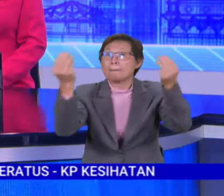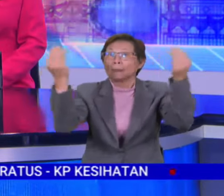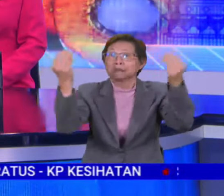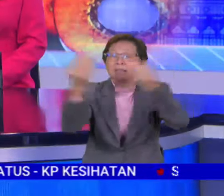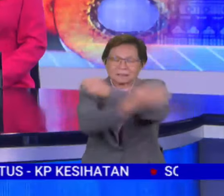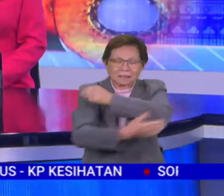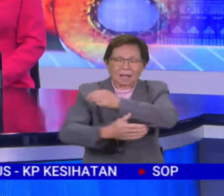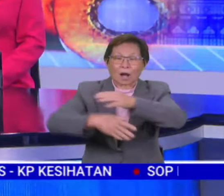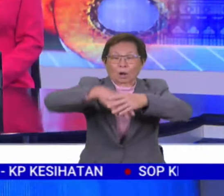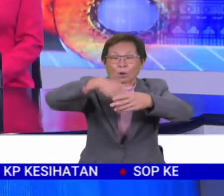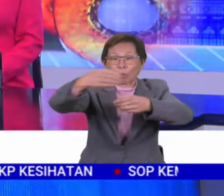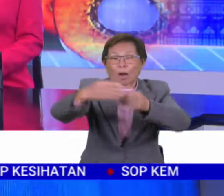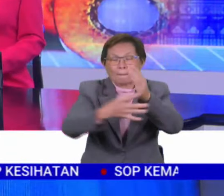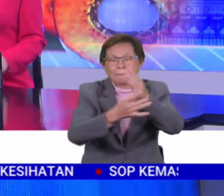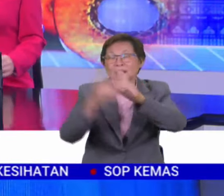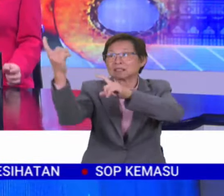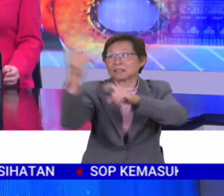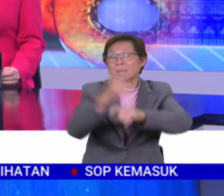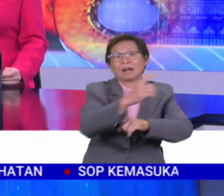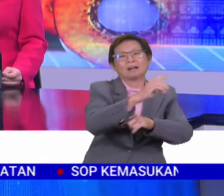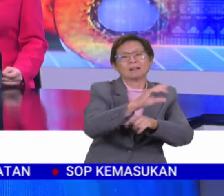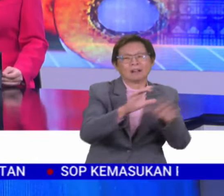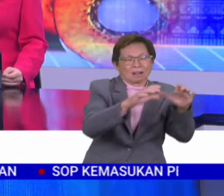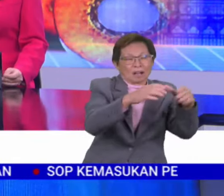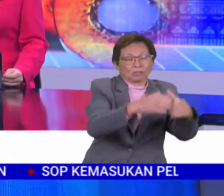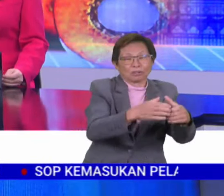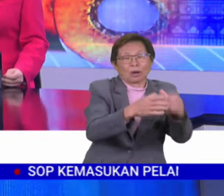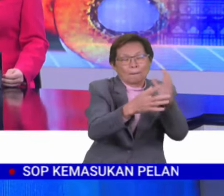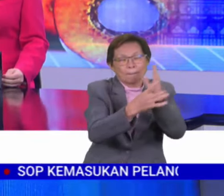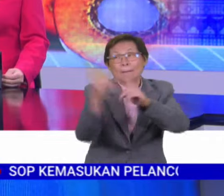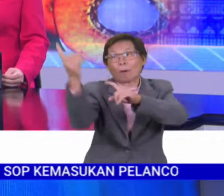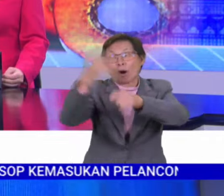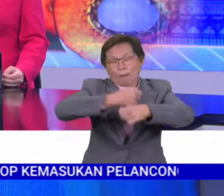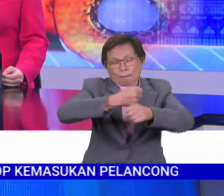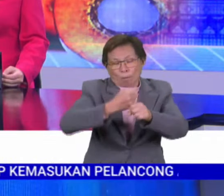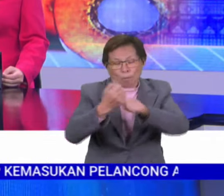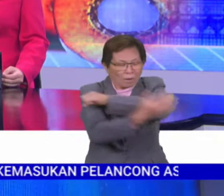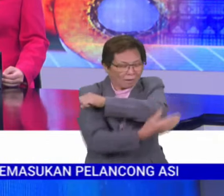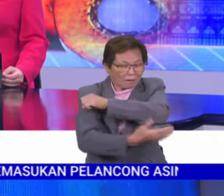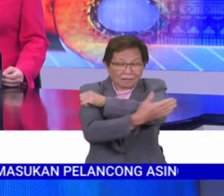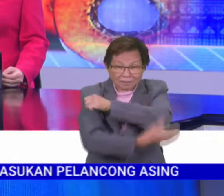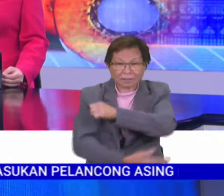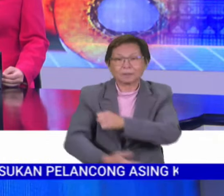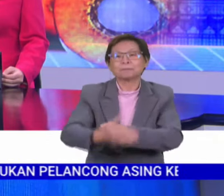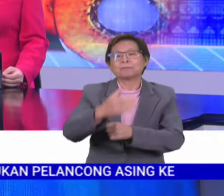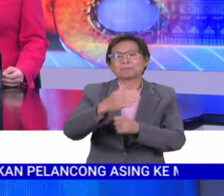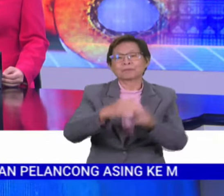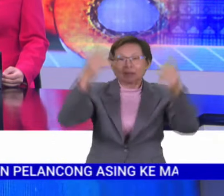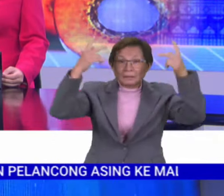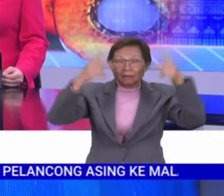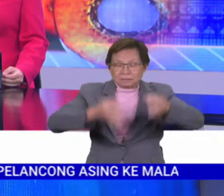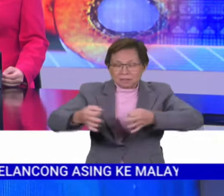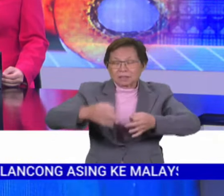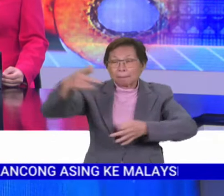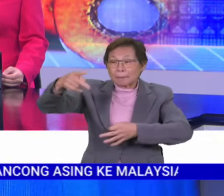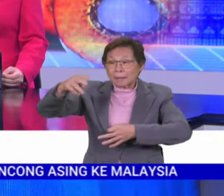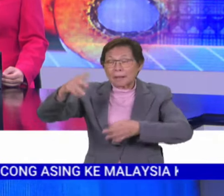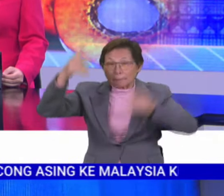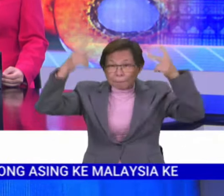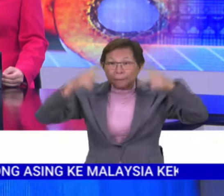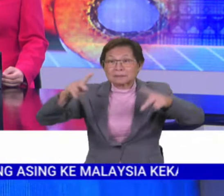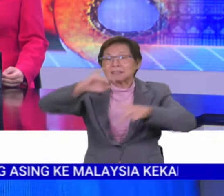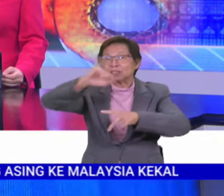Negara-Negara Pengeluar Minyak Sawit atau Council of Palm Oil Producing Countries. Jelas Presiden Indonesia Joko Widodo, langkah itu